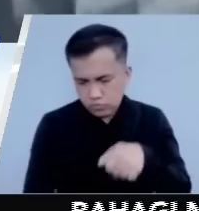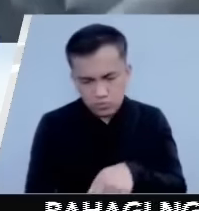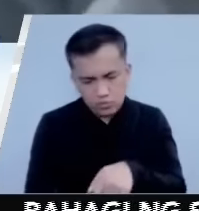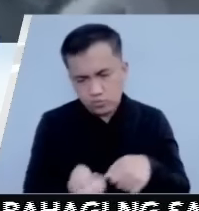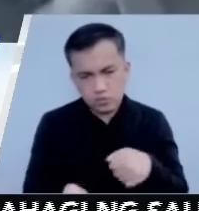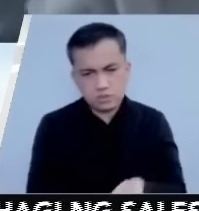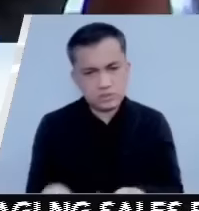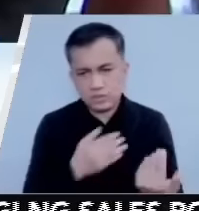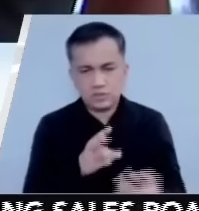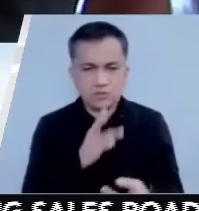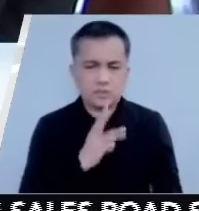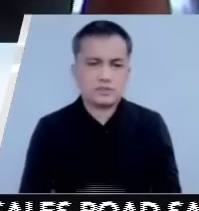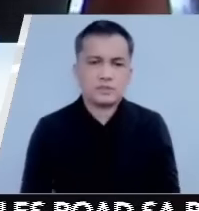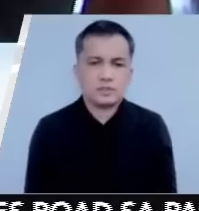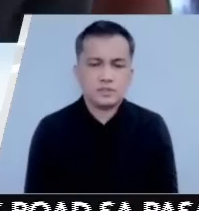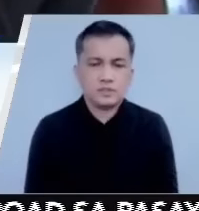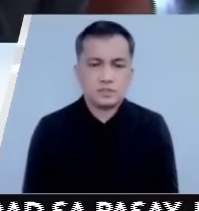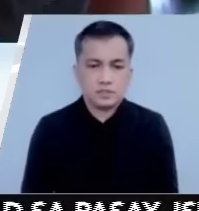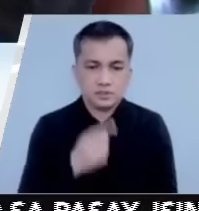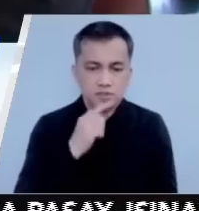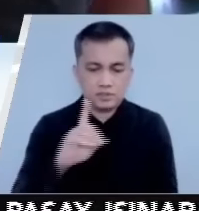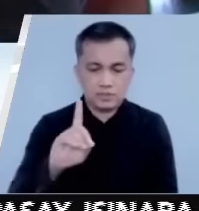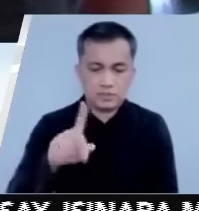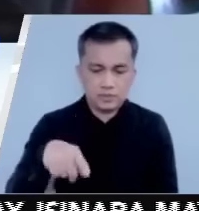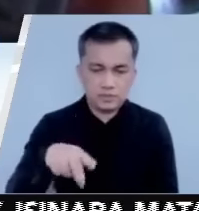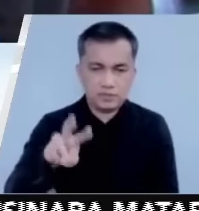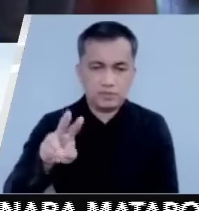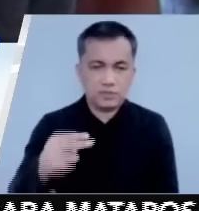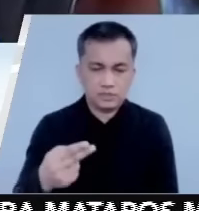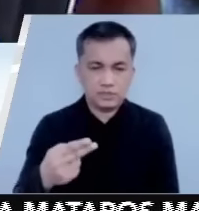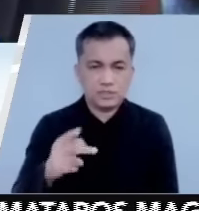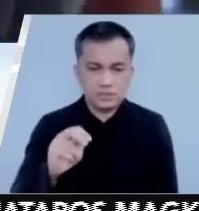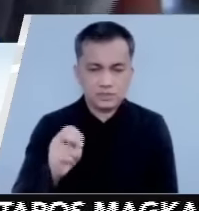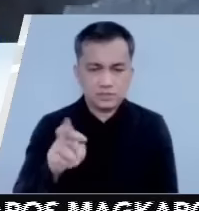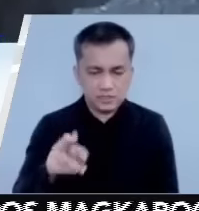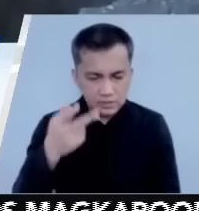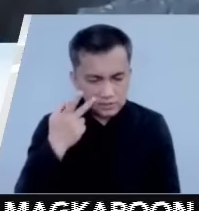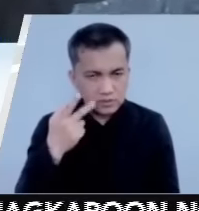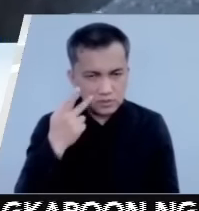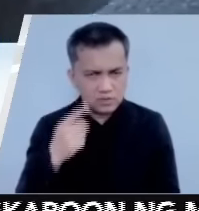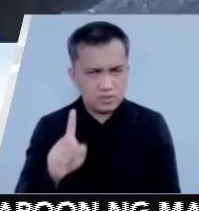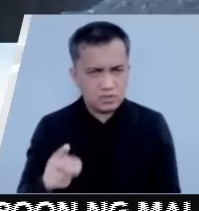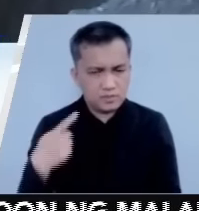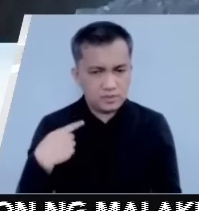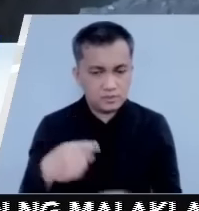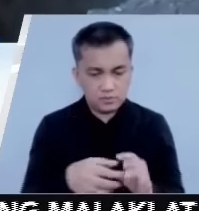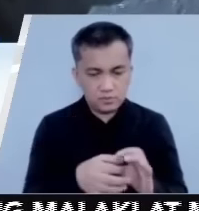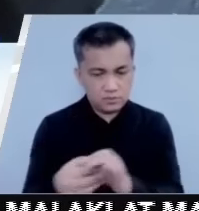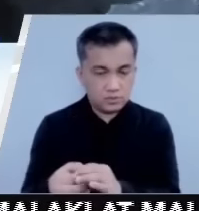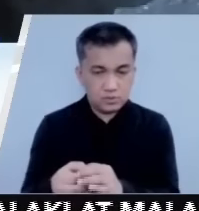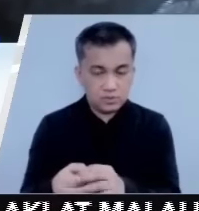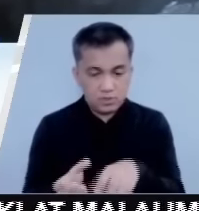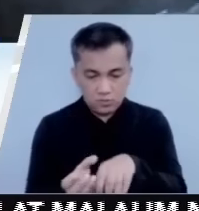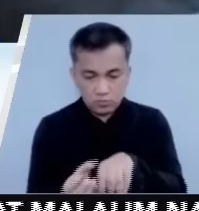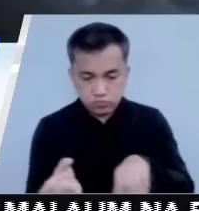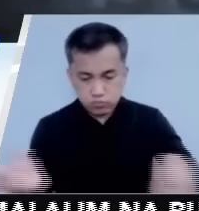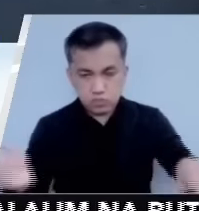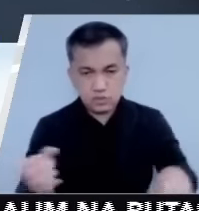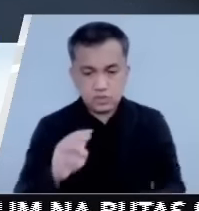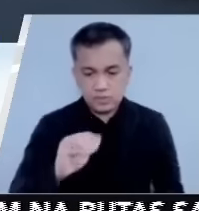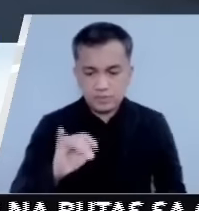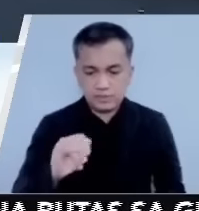sa butas. Ayon sa DPWH-NCR, inaalam pa nila kung may kinalaman ng tubo ng Maynilad sa pagkakaroon ng butas